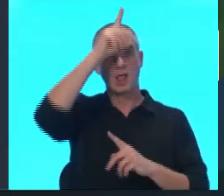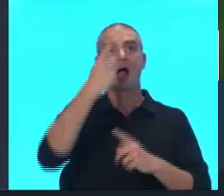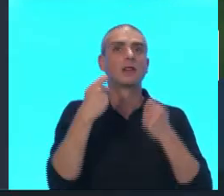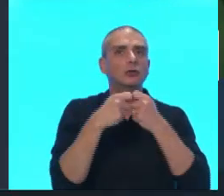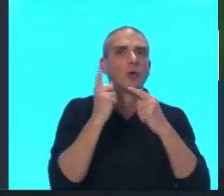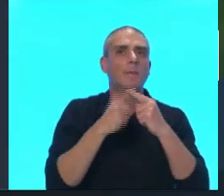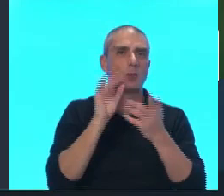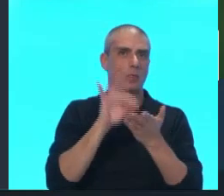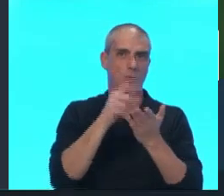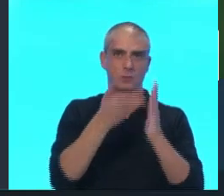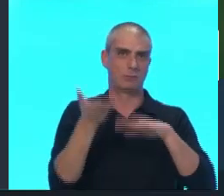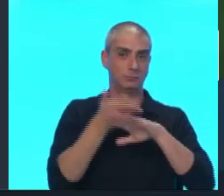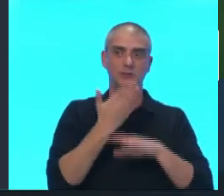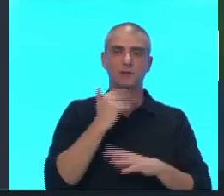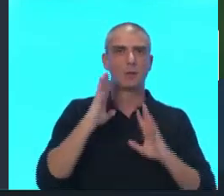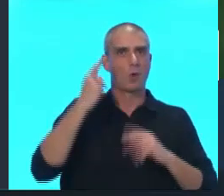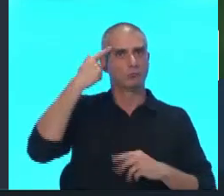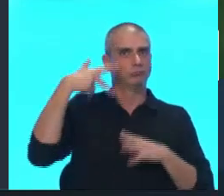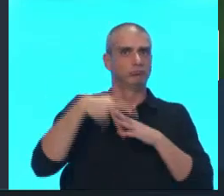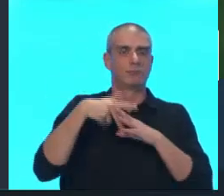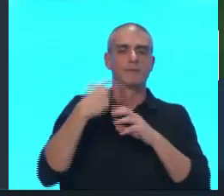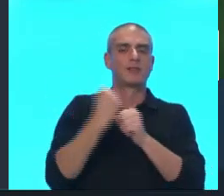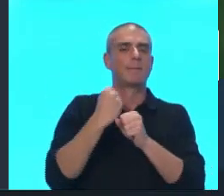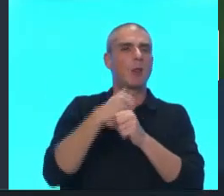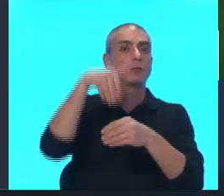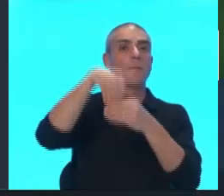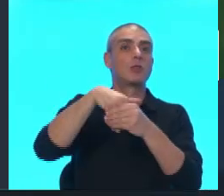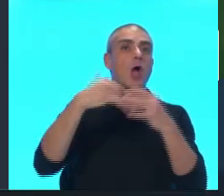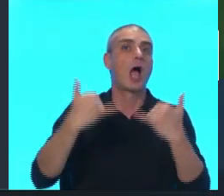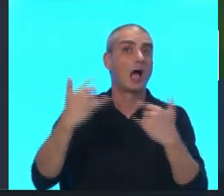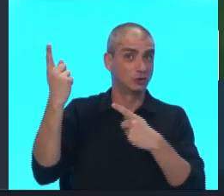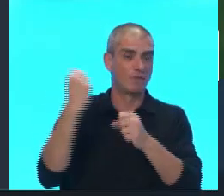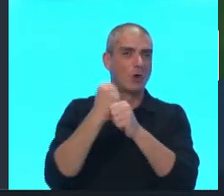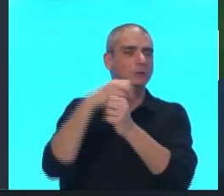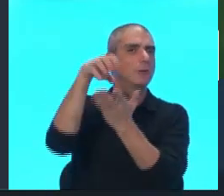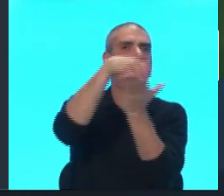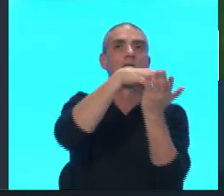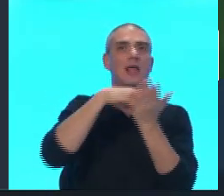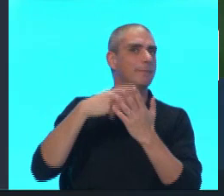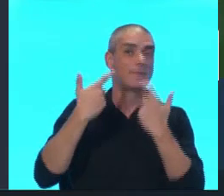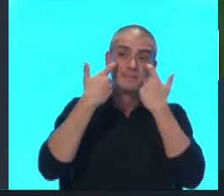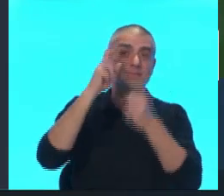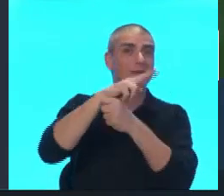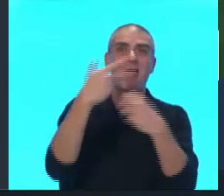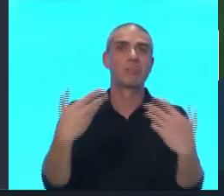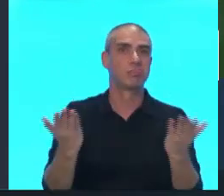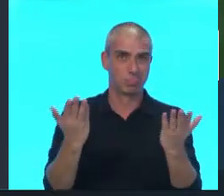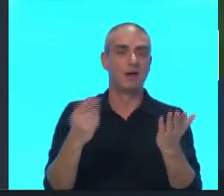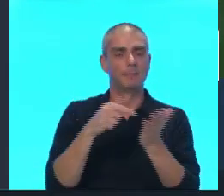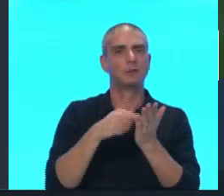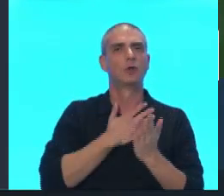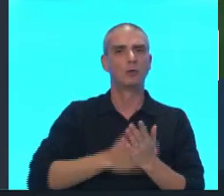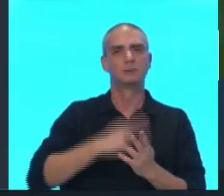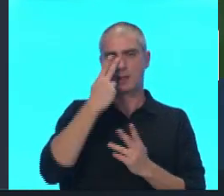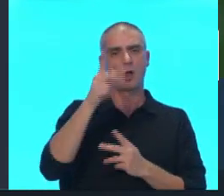לנקודה שהעלית. בישראל מאוד מוטרדים מפעילות איראנית שמתרחשת כעת באתרים שונים באיראן שאינם מפוקחים, ולכן רוצים לראות את